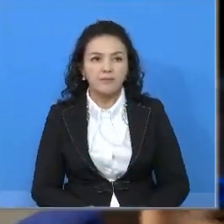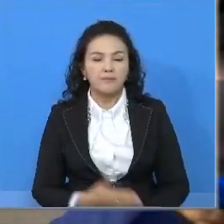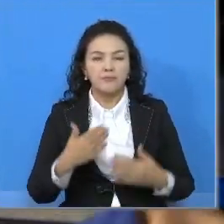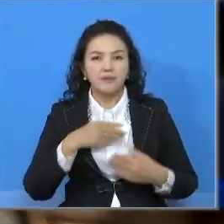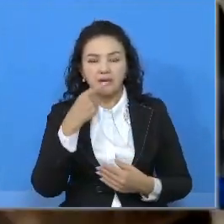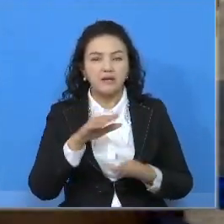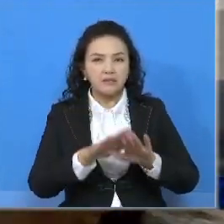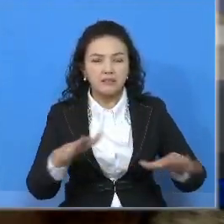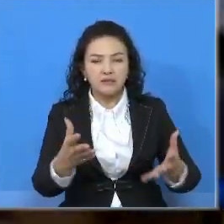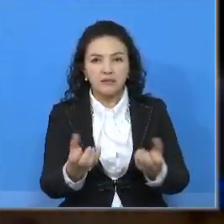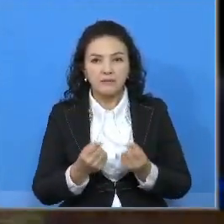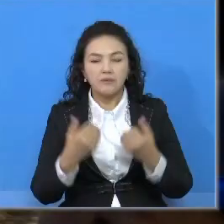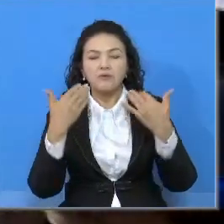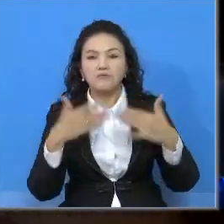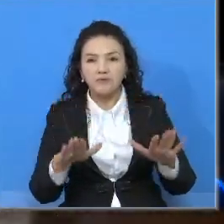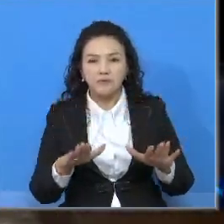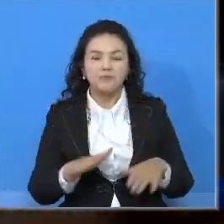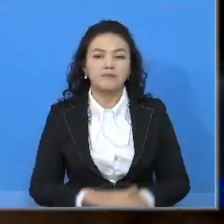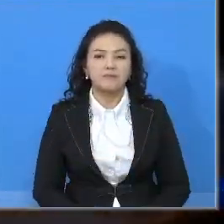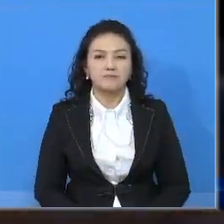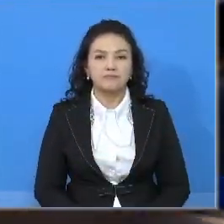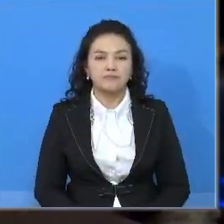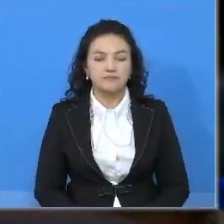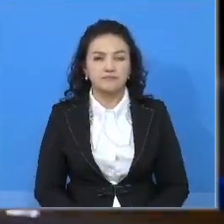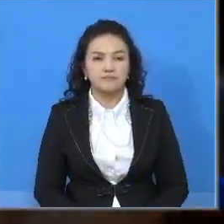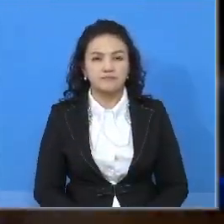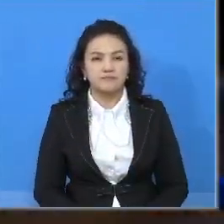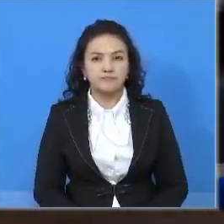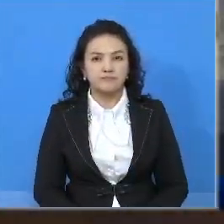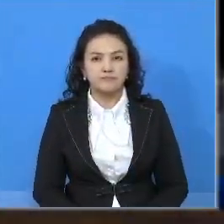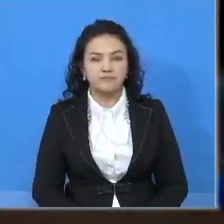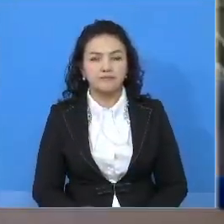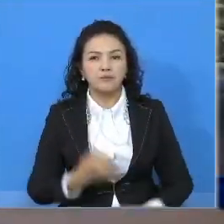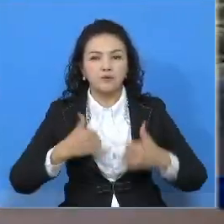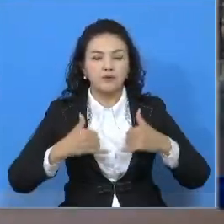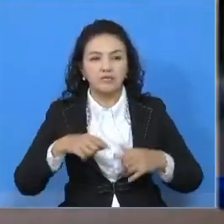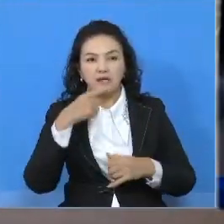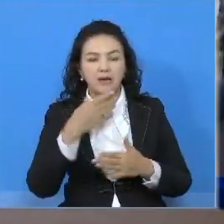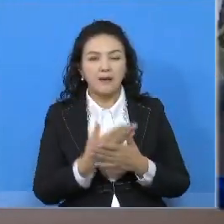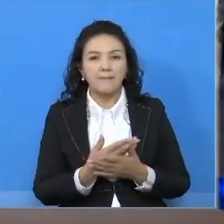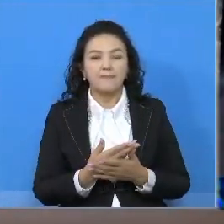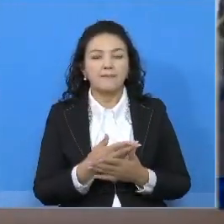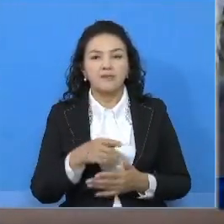сказали детей забрать и все. А кто сказал детей забрать? А поймусь, да?